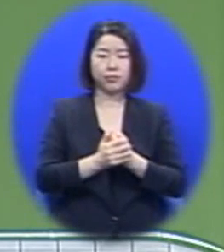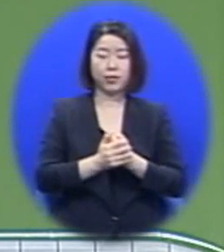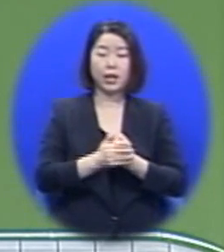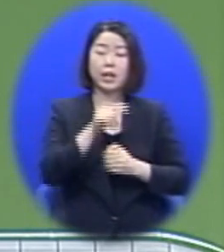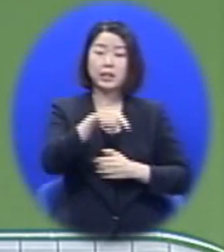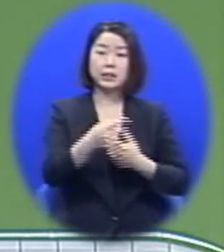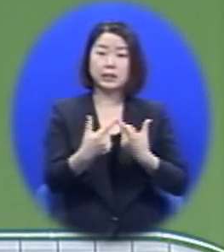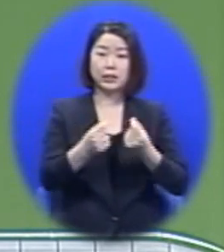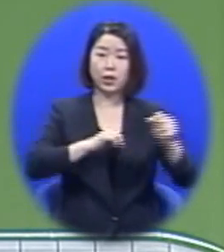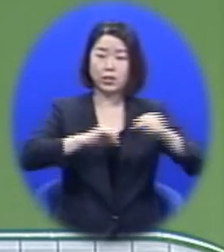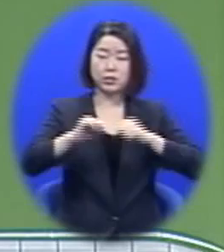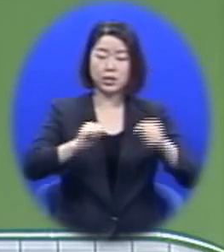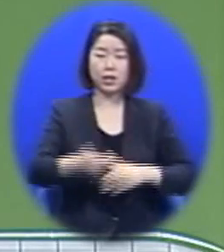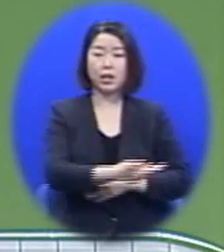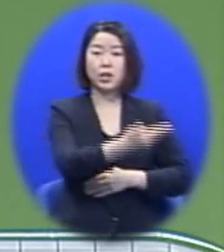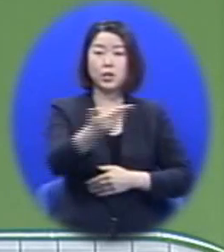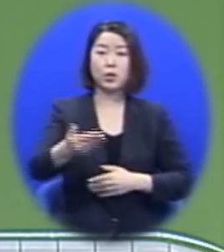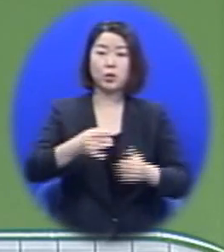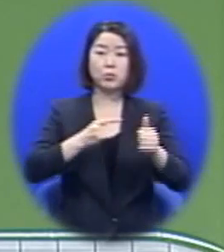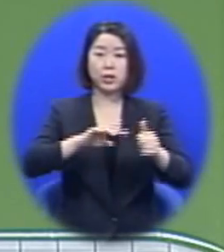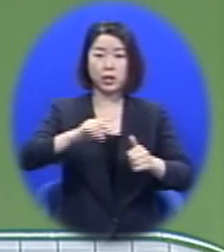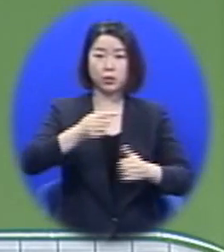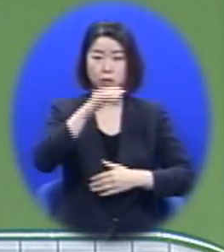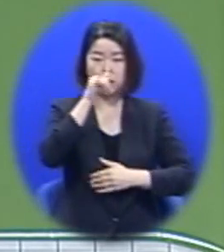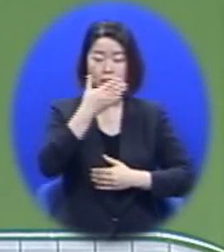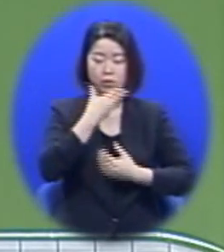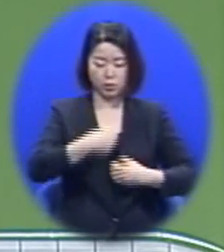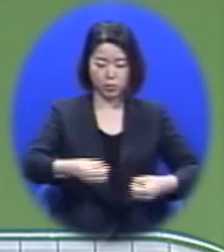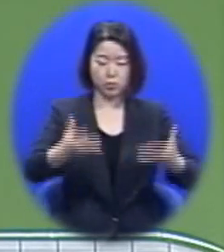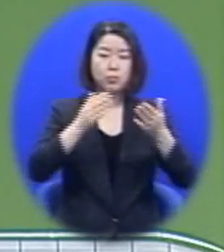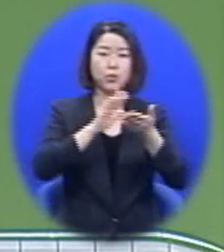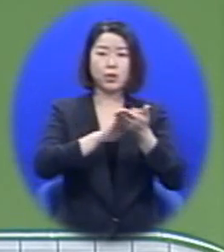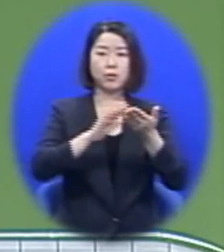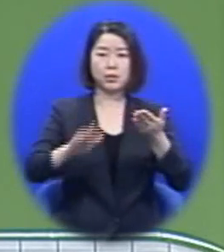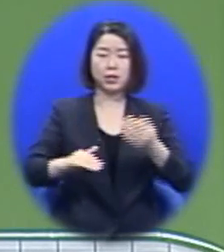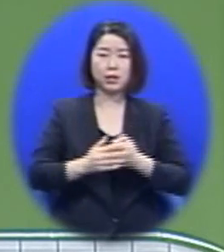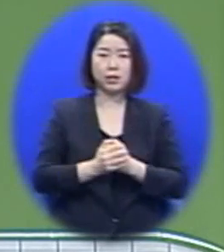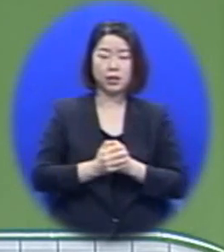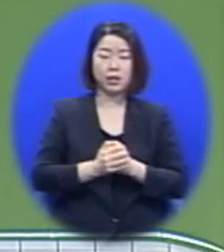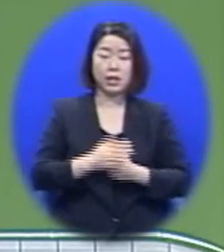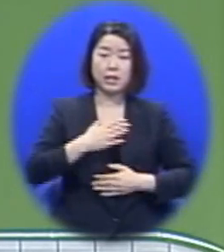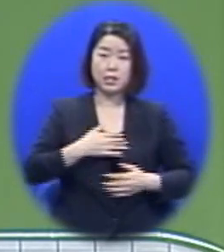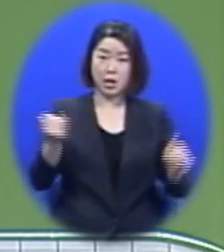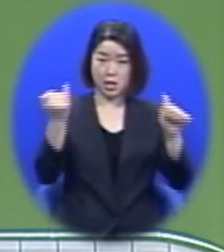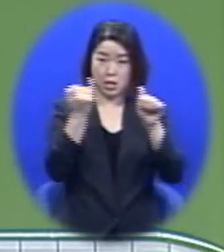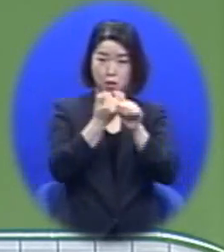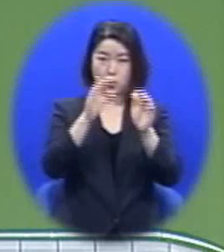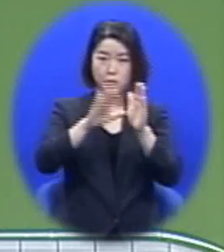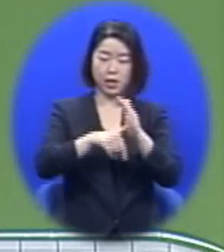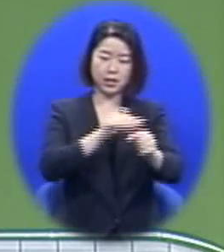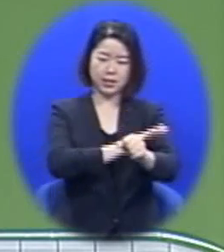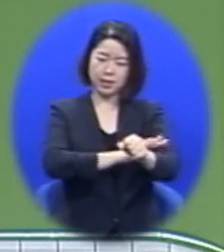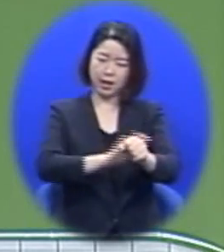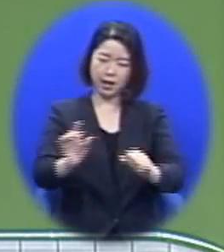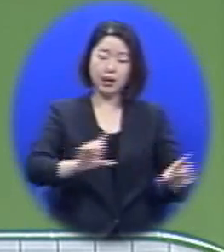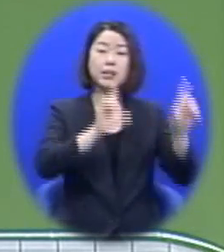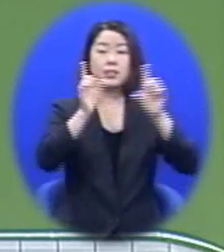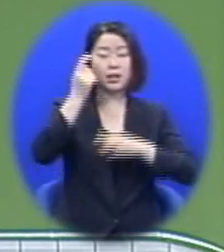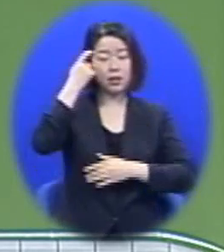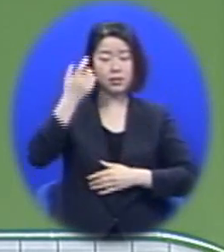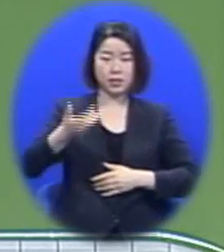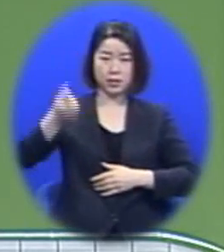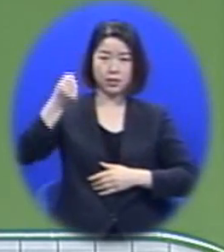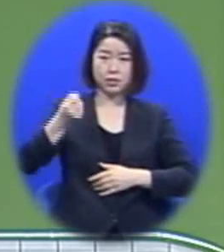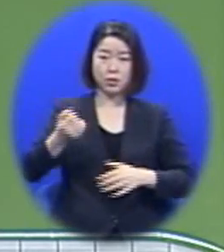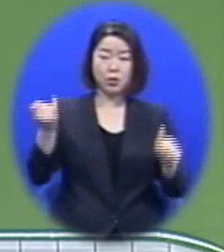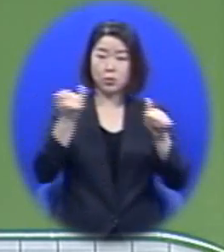그런 역사가 여러분에게 있기를 축복합니다. 저는 결혼할 때 잘 살 거라고 생각했습니다. 결혼